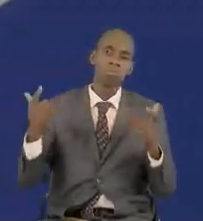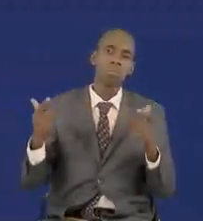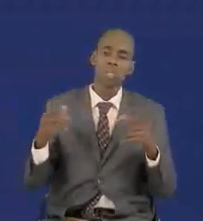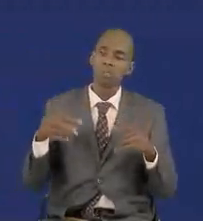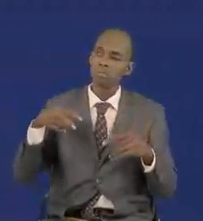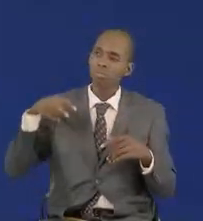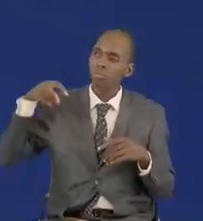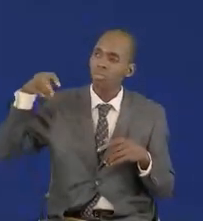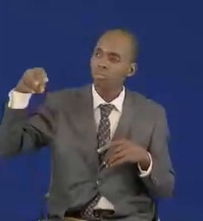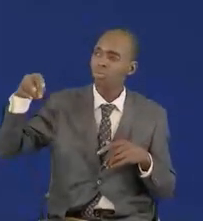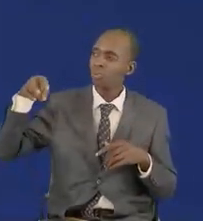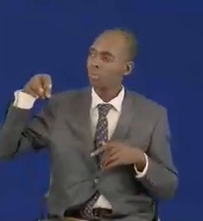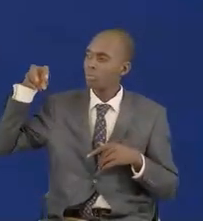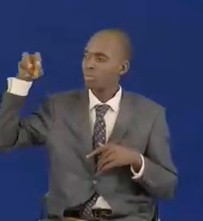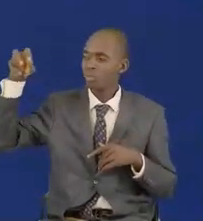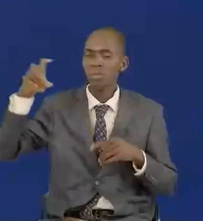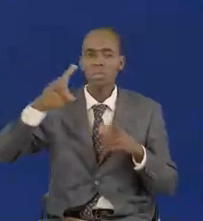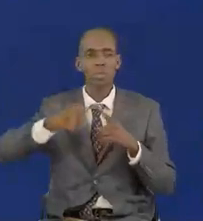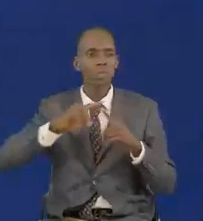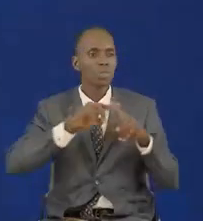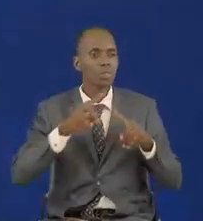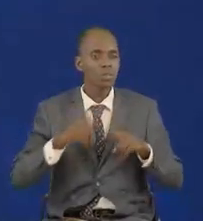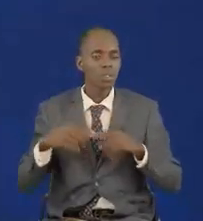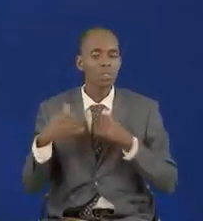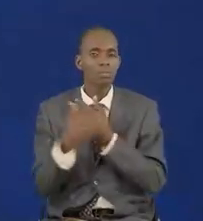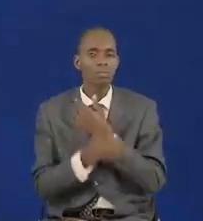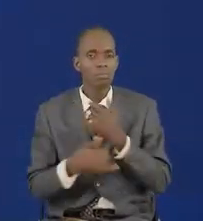aller à Philippines aller à